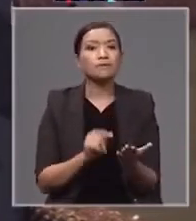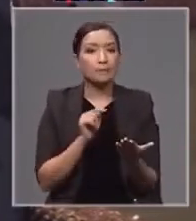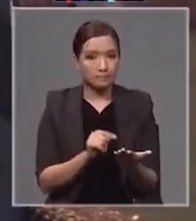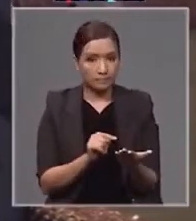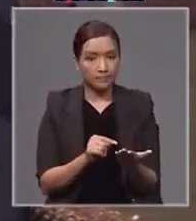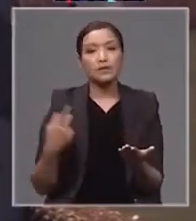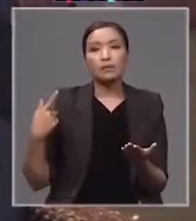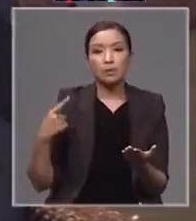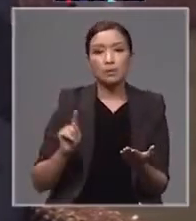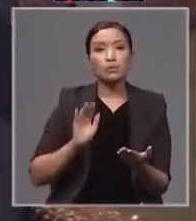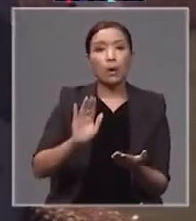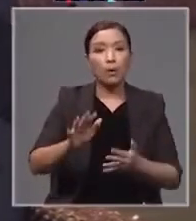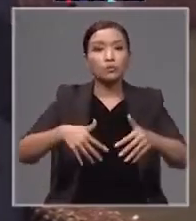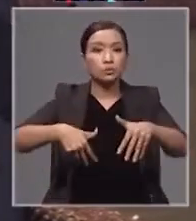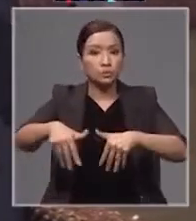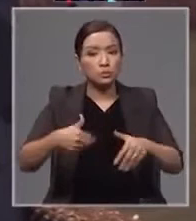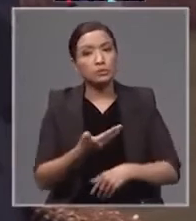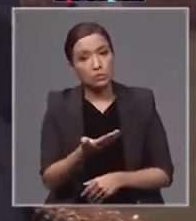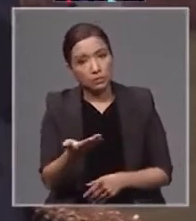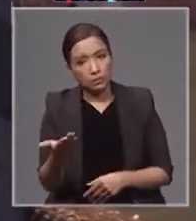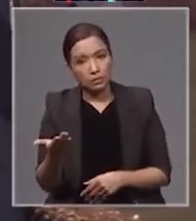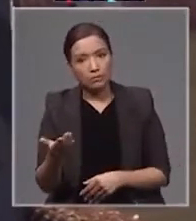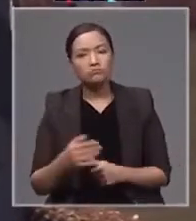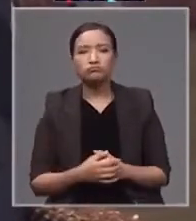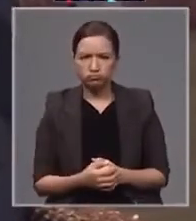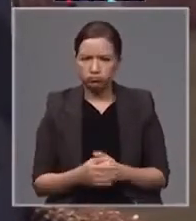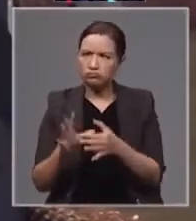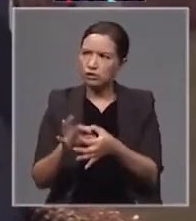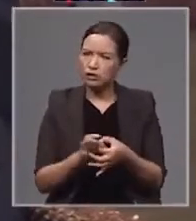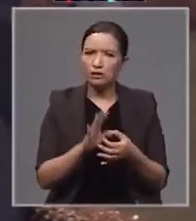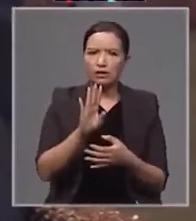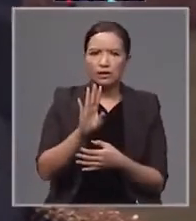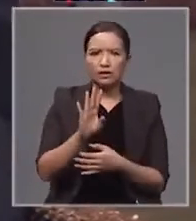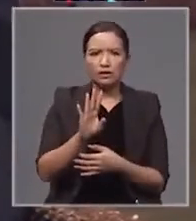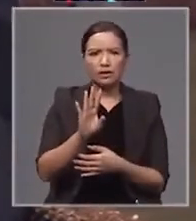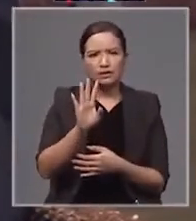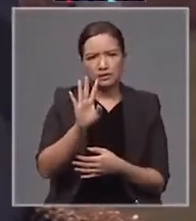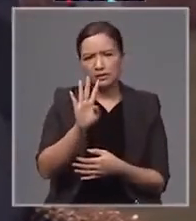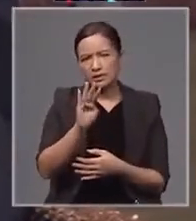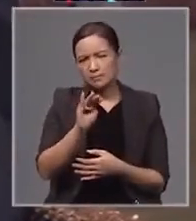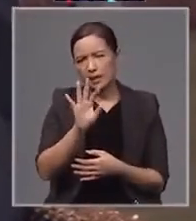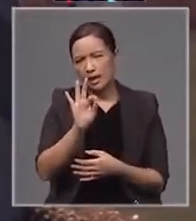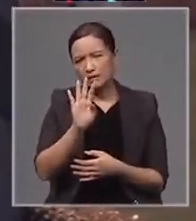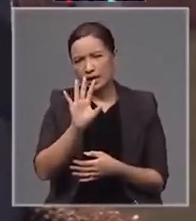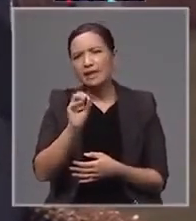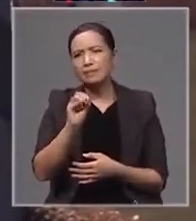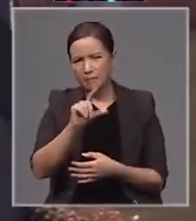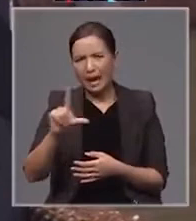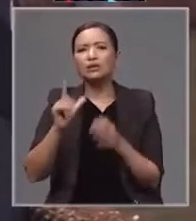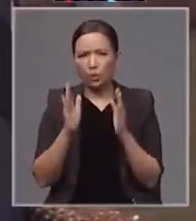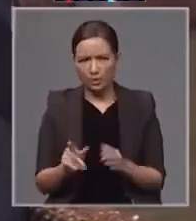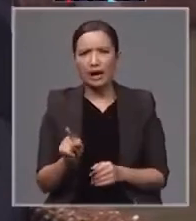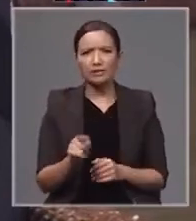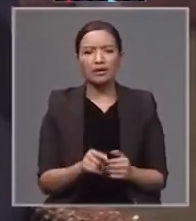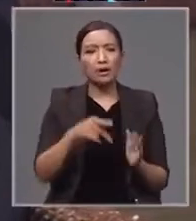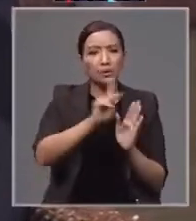ประโยชน์ของประชาชนเนี่ยเกี่ยวข้องประมาณ49ล้านตีซะ50ล้านคนเพราะฉะนั้นตรงนี้ถ้าทำให้ดี